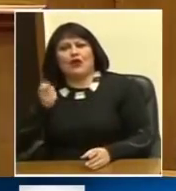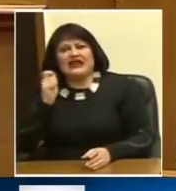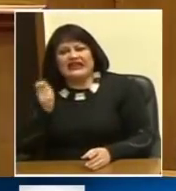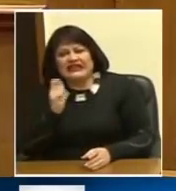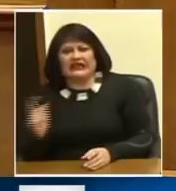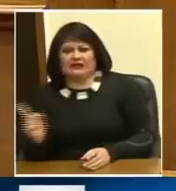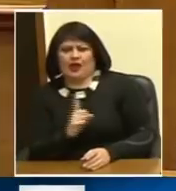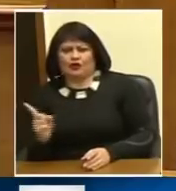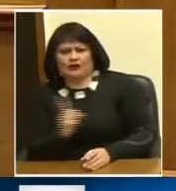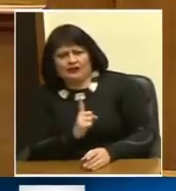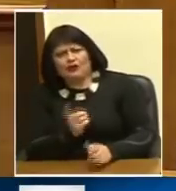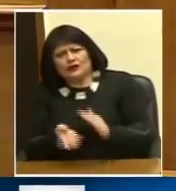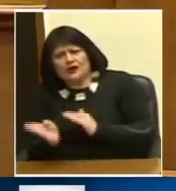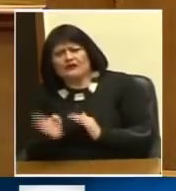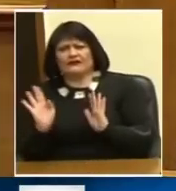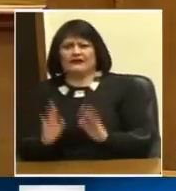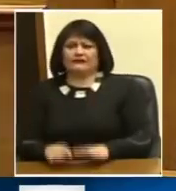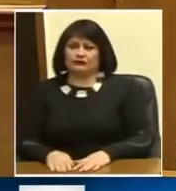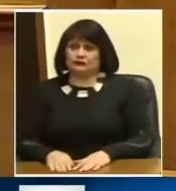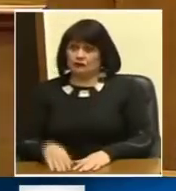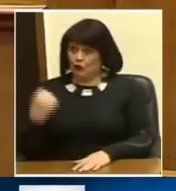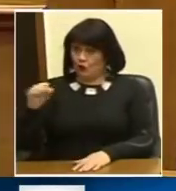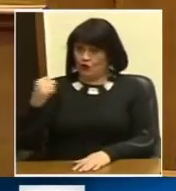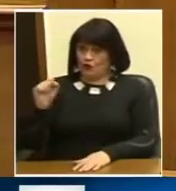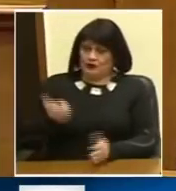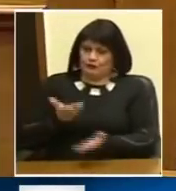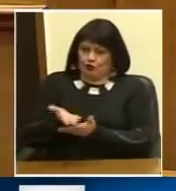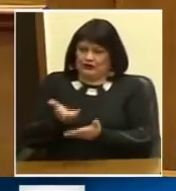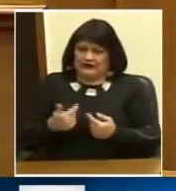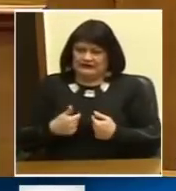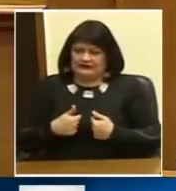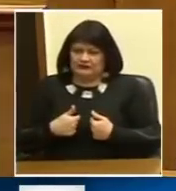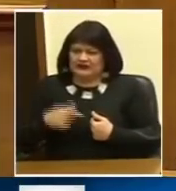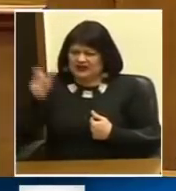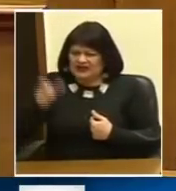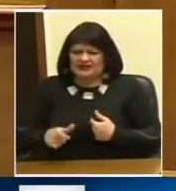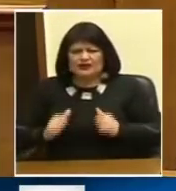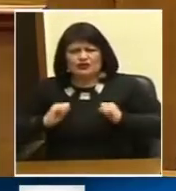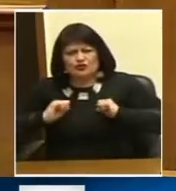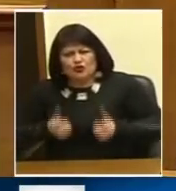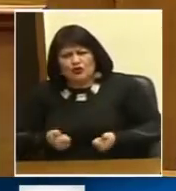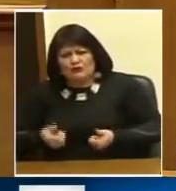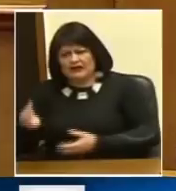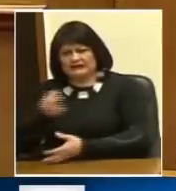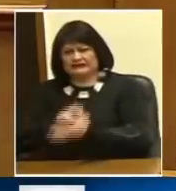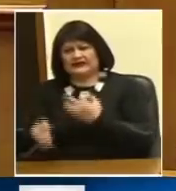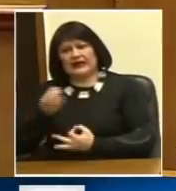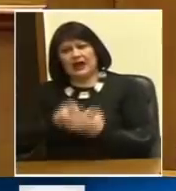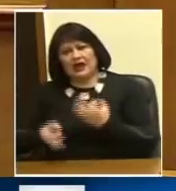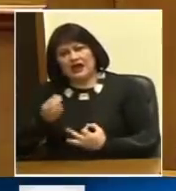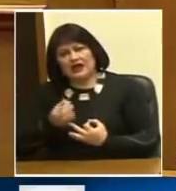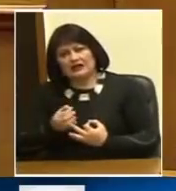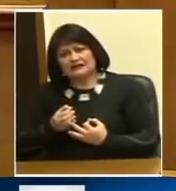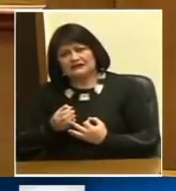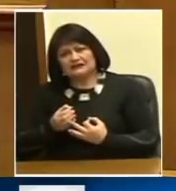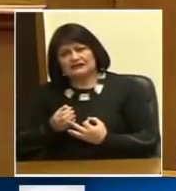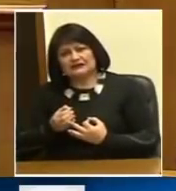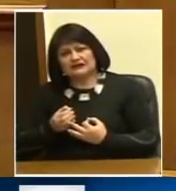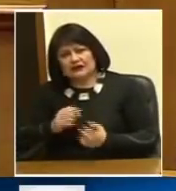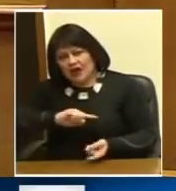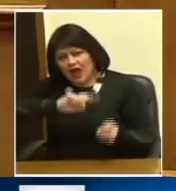ενώ δεν συμφωνείτε με αυτές τις προτάσεις, τολμάτε τα εξής, αναδεικνύοντας και την αντίφασή σας. Το